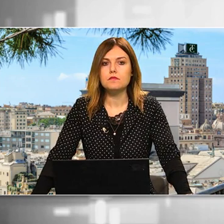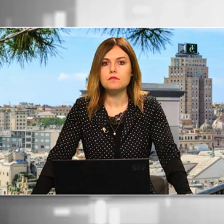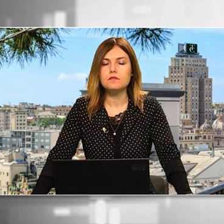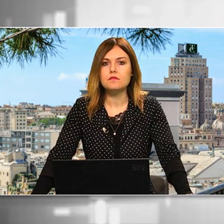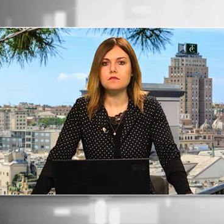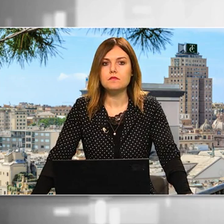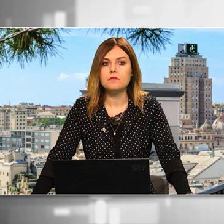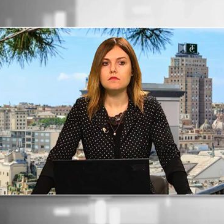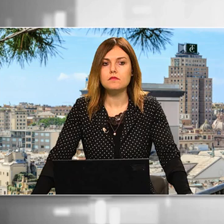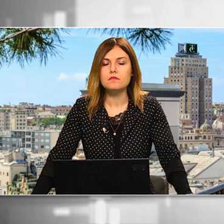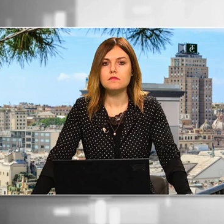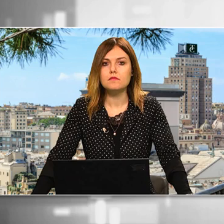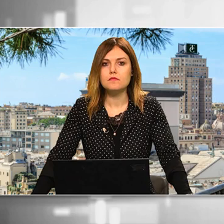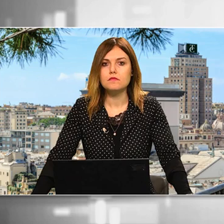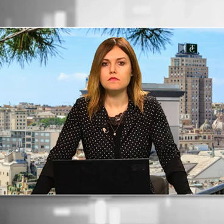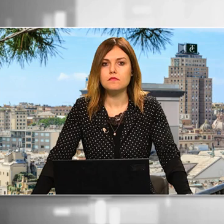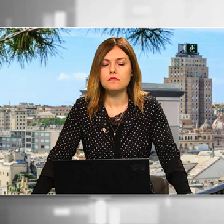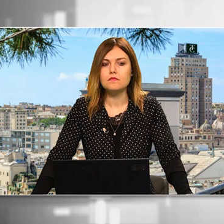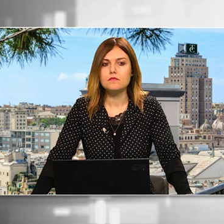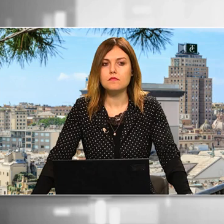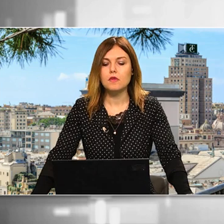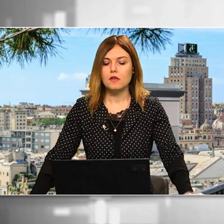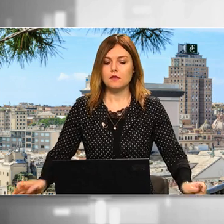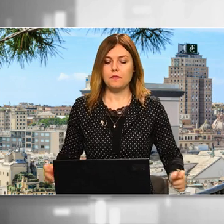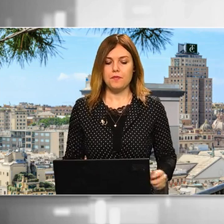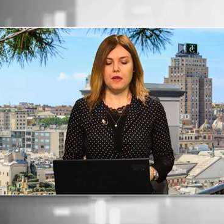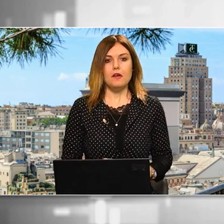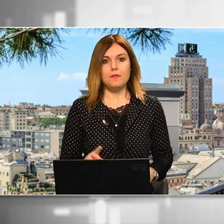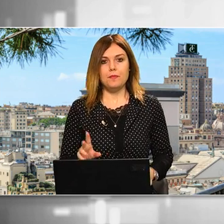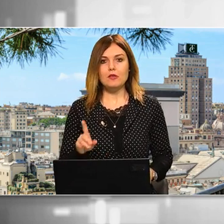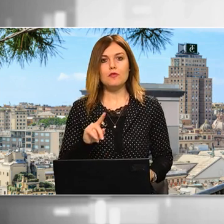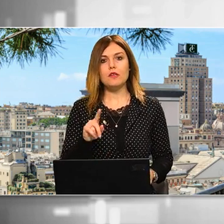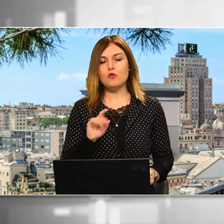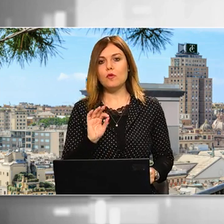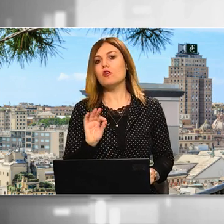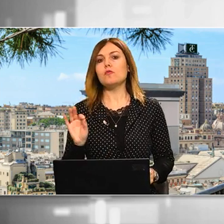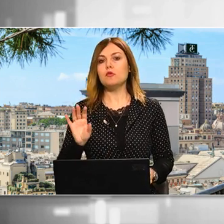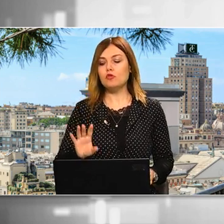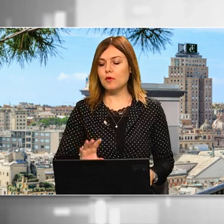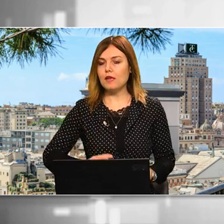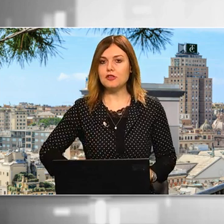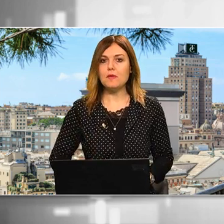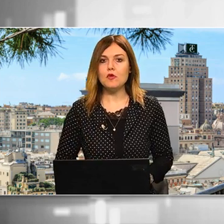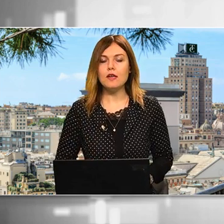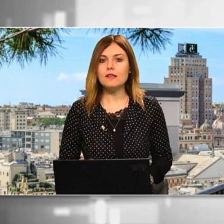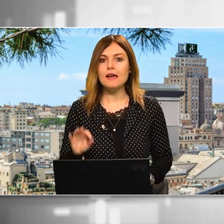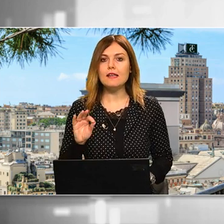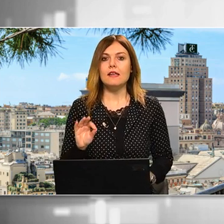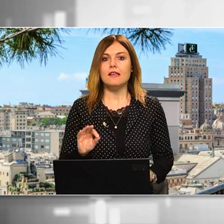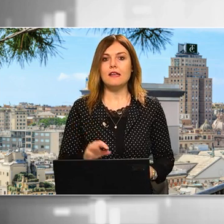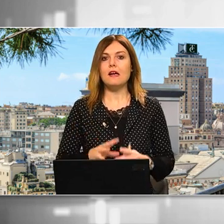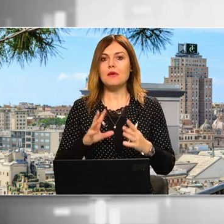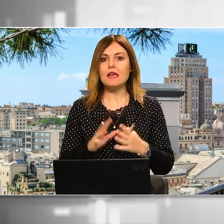migliori proposte, anzitutto per queste due regioni e poi per il governo del Paese. Pandolfo, le rubo ancora un minuto, poi la lasciamo